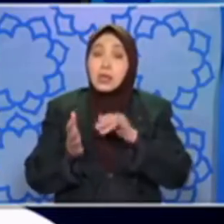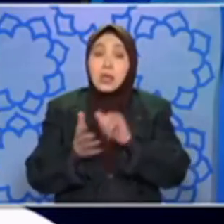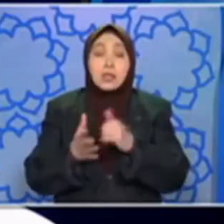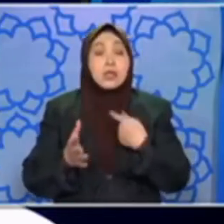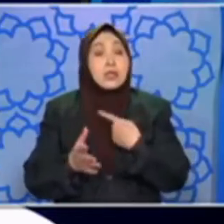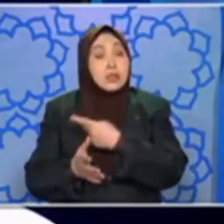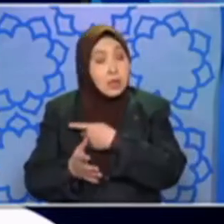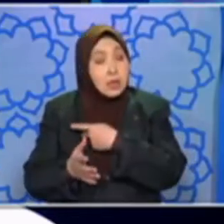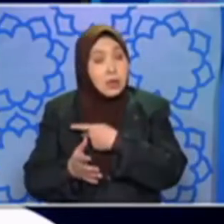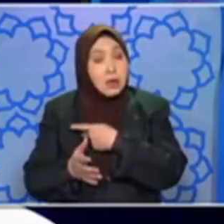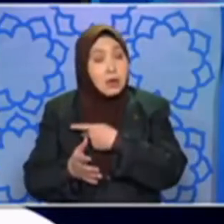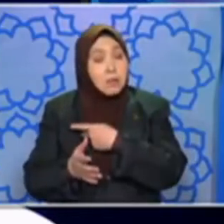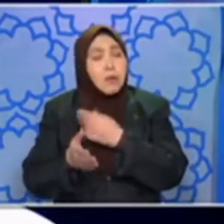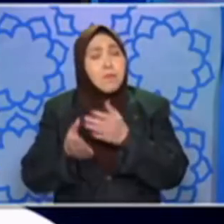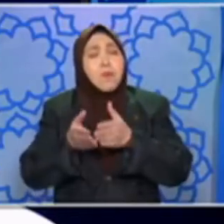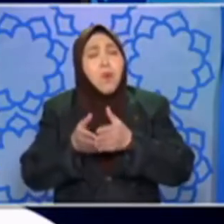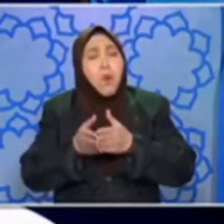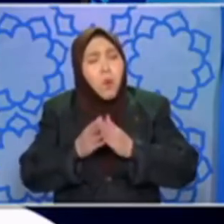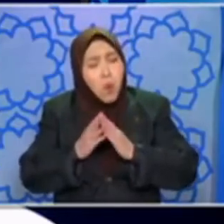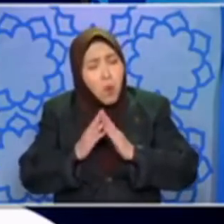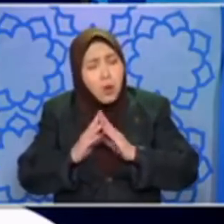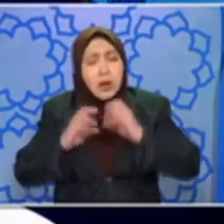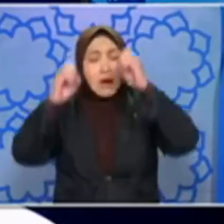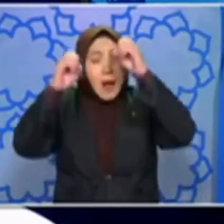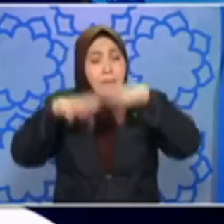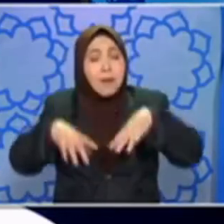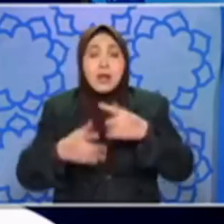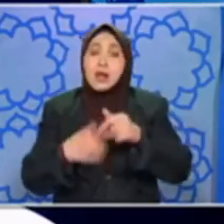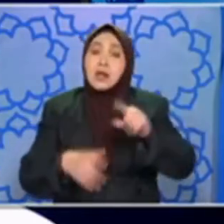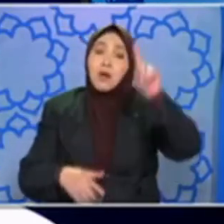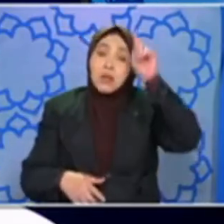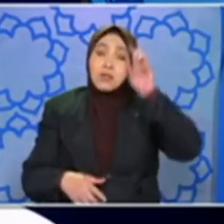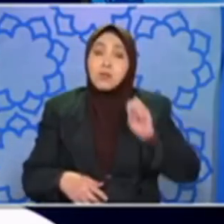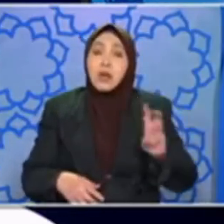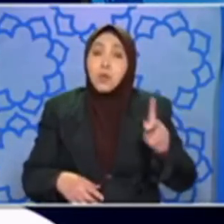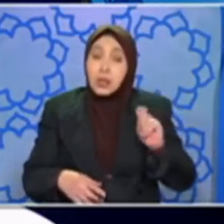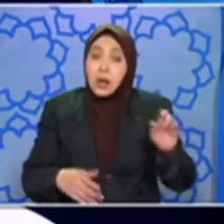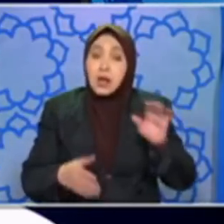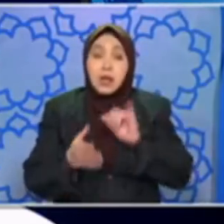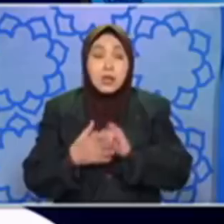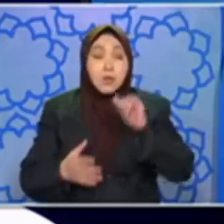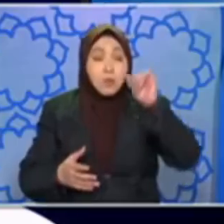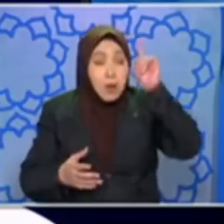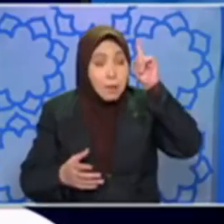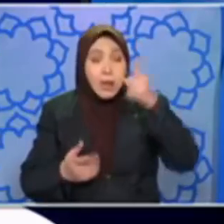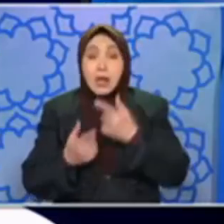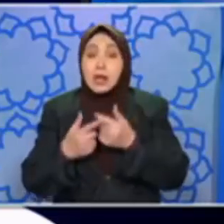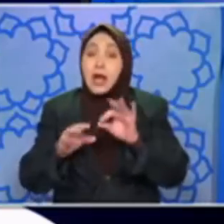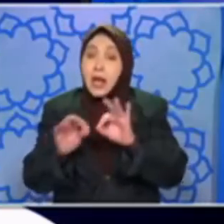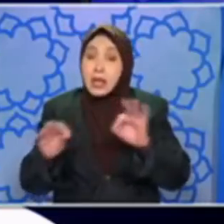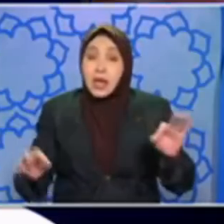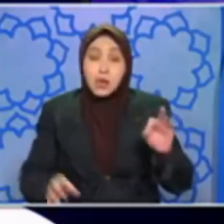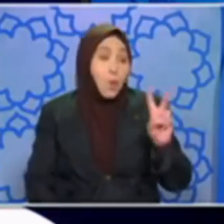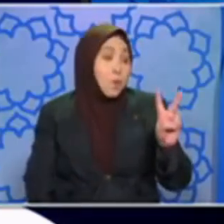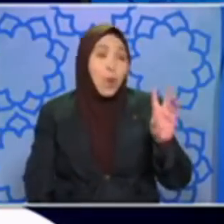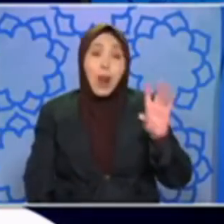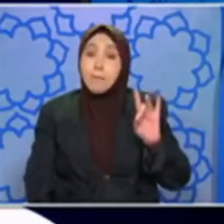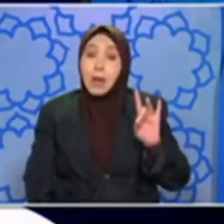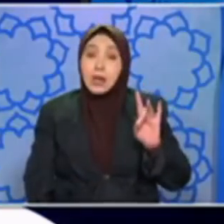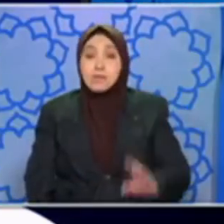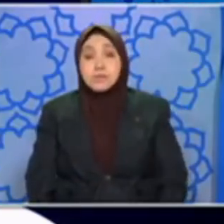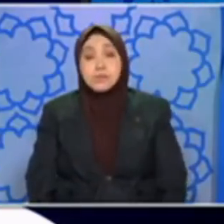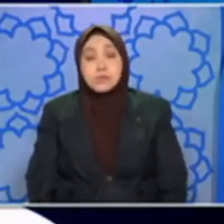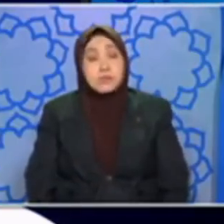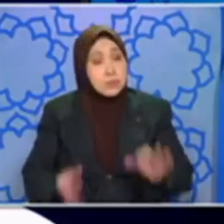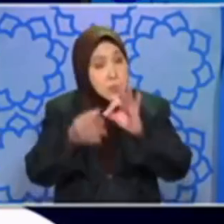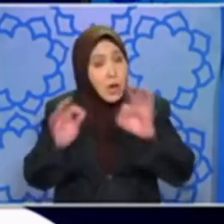kita memohon rahmat daripada Allah Subhanahu Wa Taala. Ya, jadi itu kefahaman daripada ayat 28.